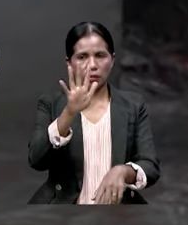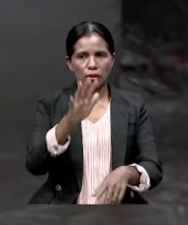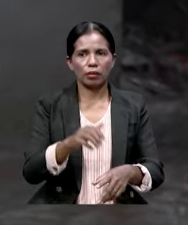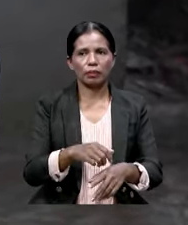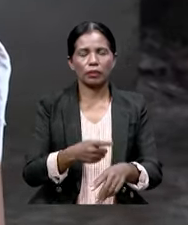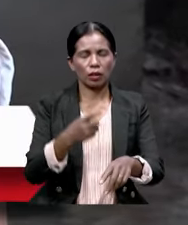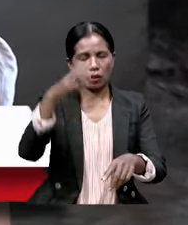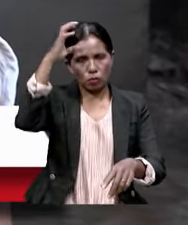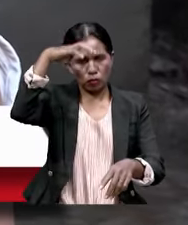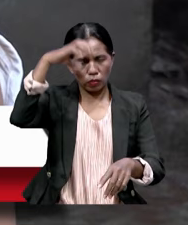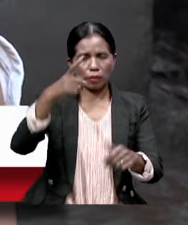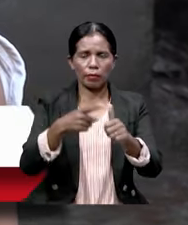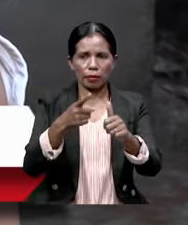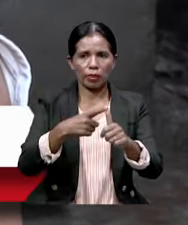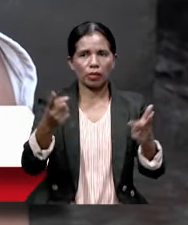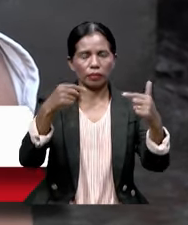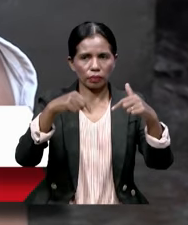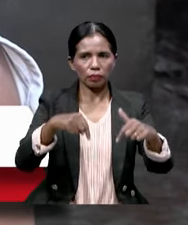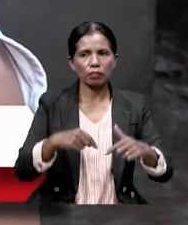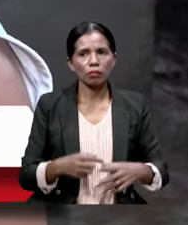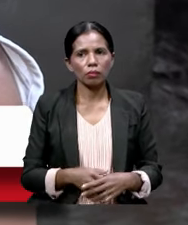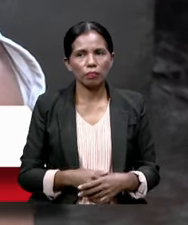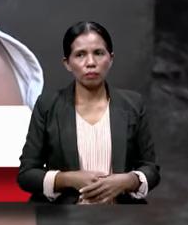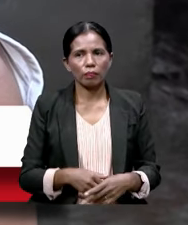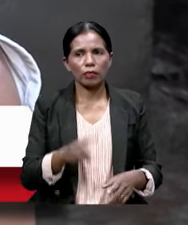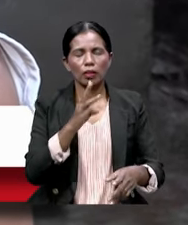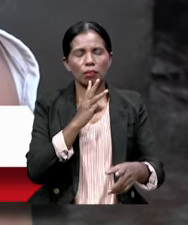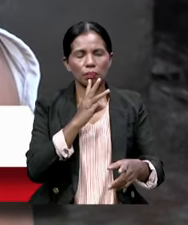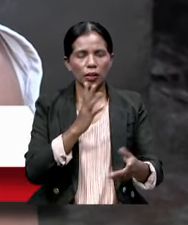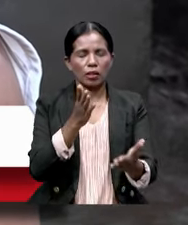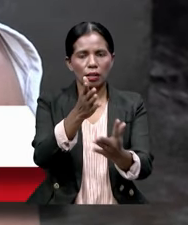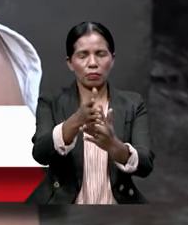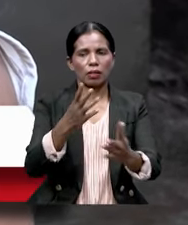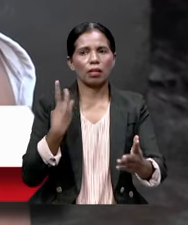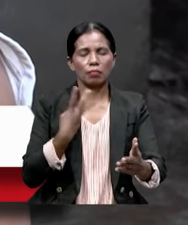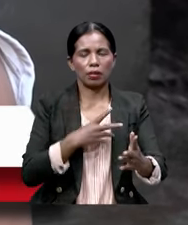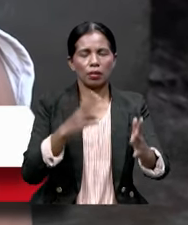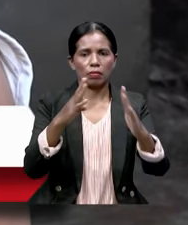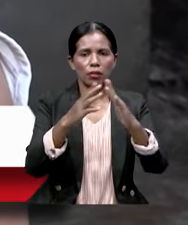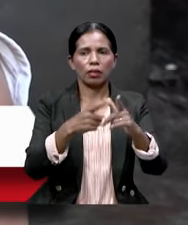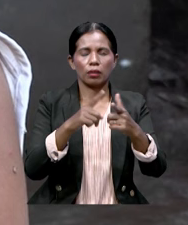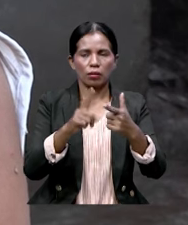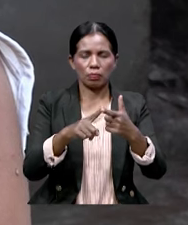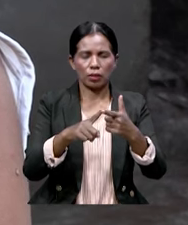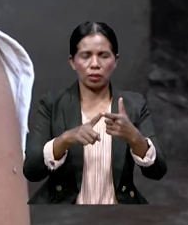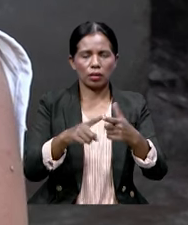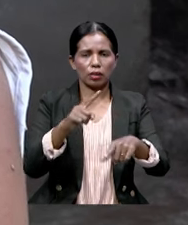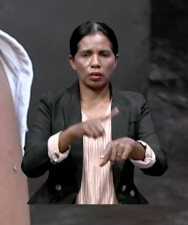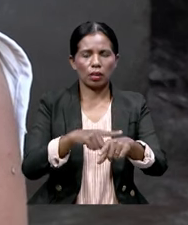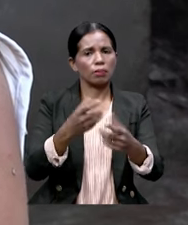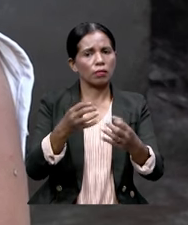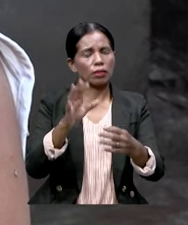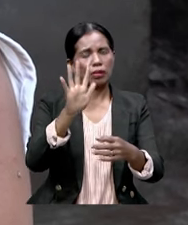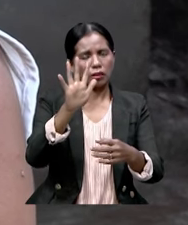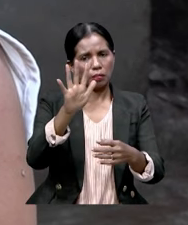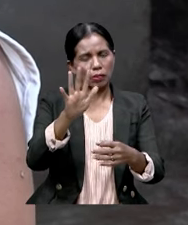Udang primer utama tun mainene beta mationa. Depois liu tia tuku lima